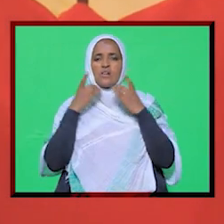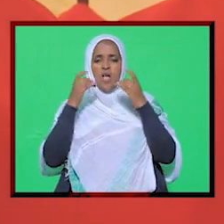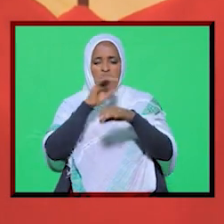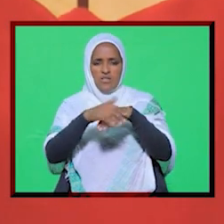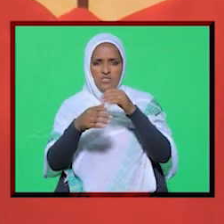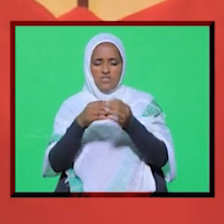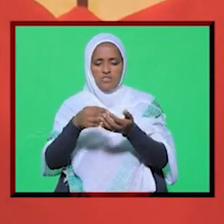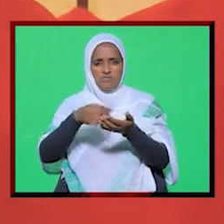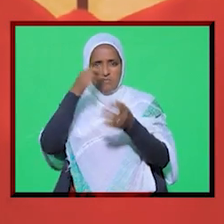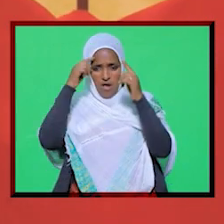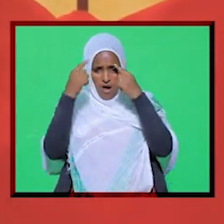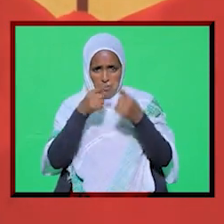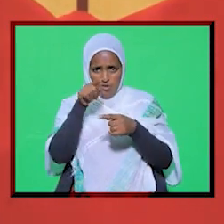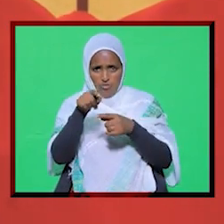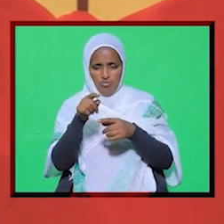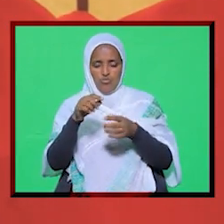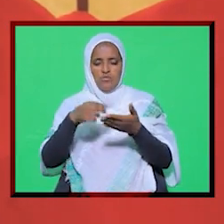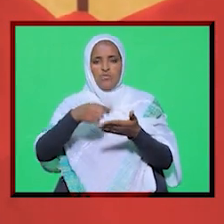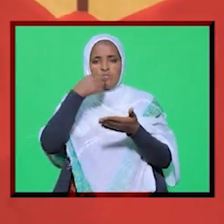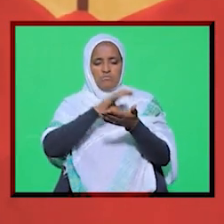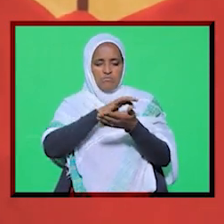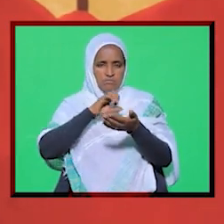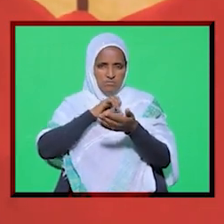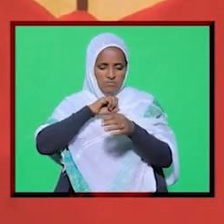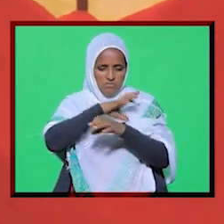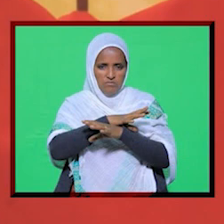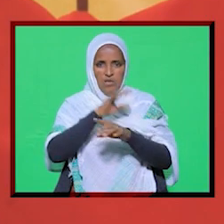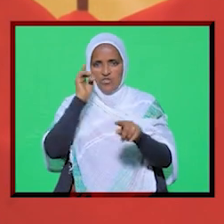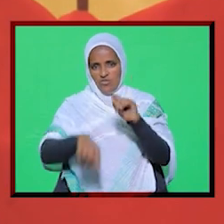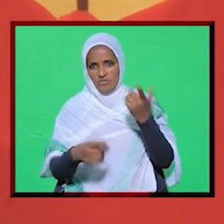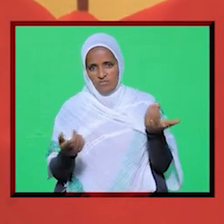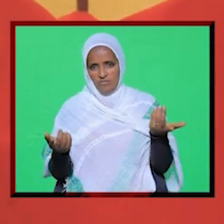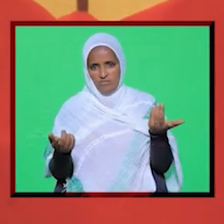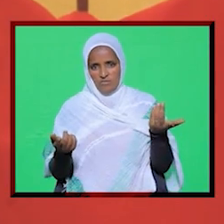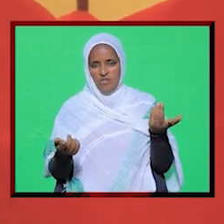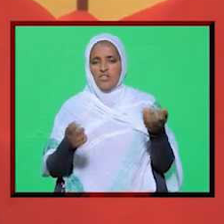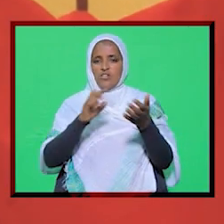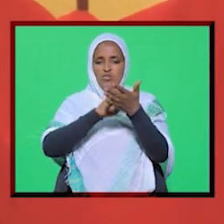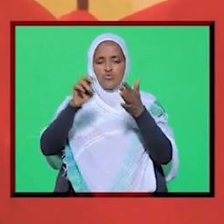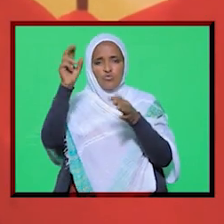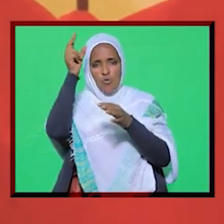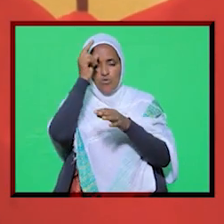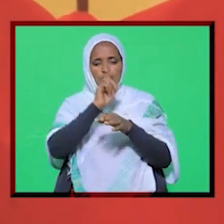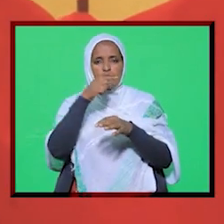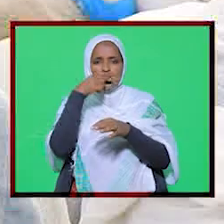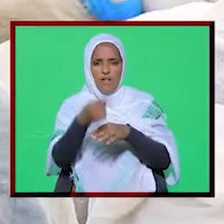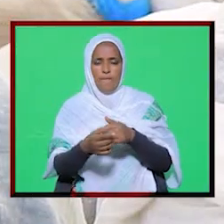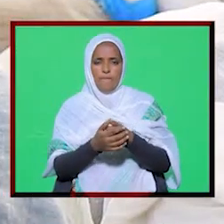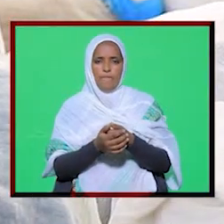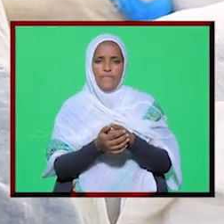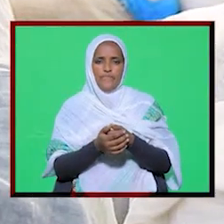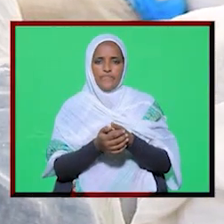እጅ ብንቀበለው የካህኑ ኃጢአት የስጋው ደሙን ንጽህና ሊያሳድፈው አይችልም። ቅዱስ ባስሊዮስ እንደውም ምን